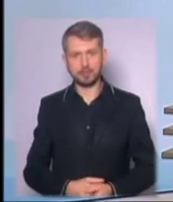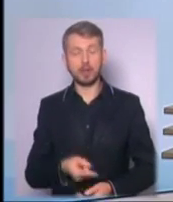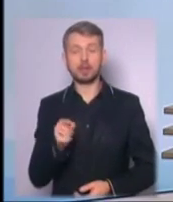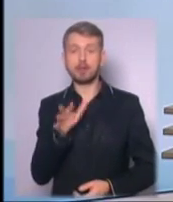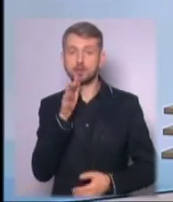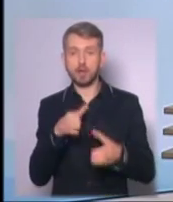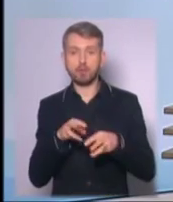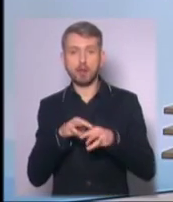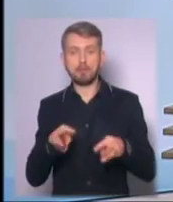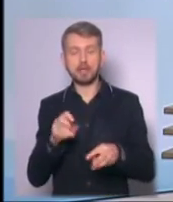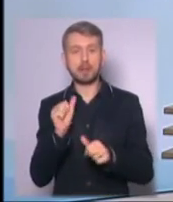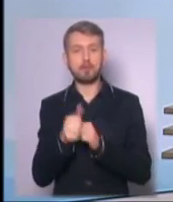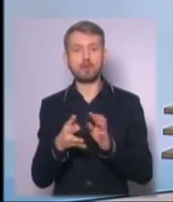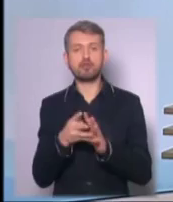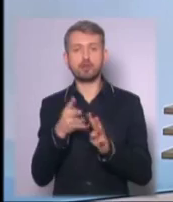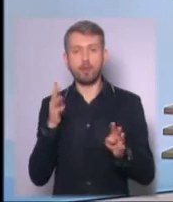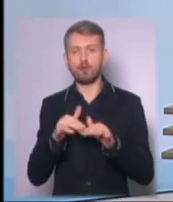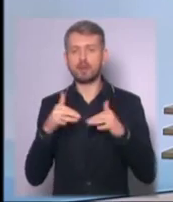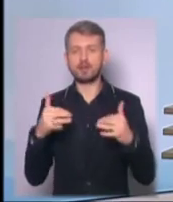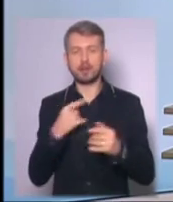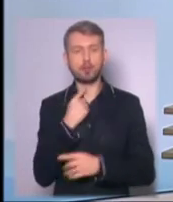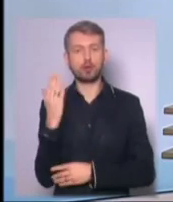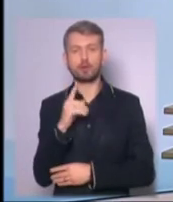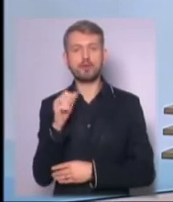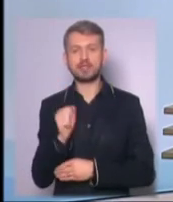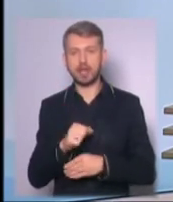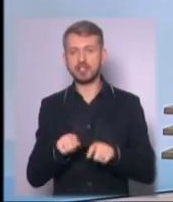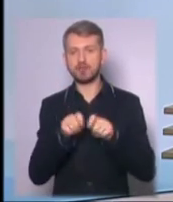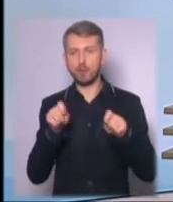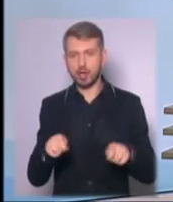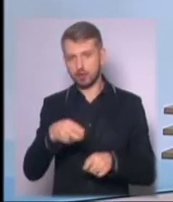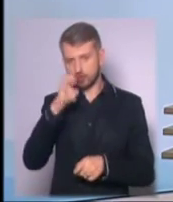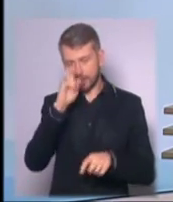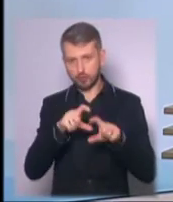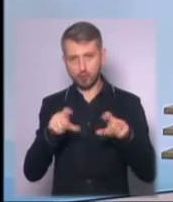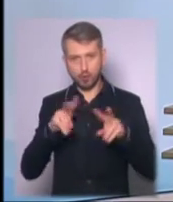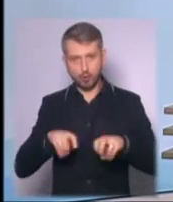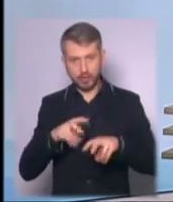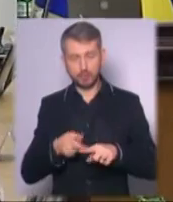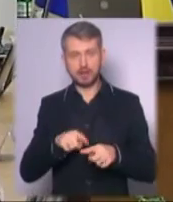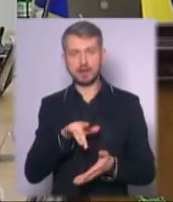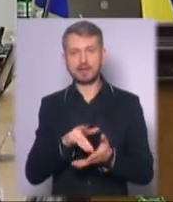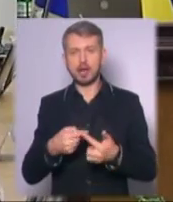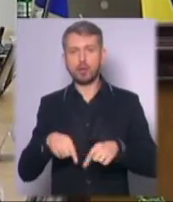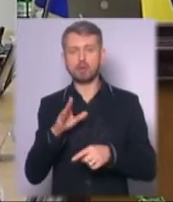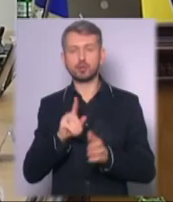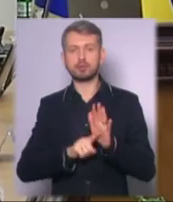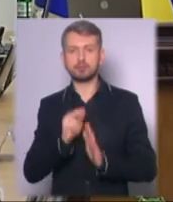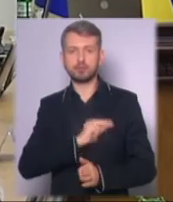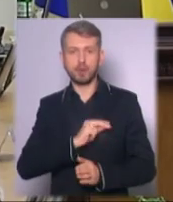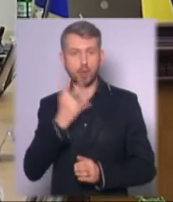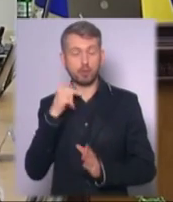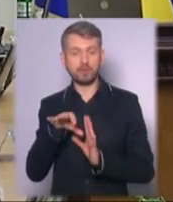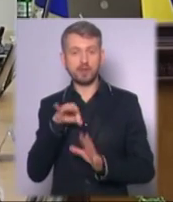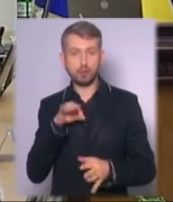часом Кабмін на позачерговому засіданні проголосував за створення Державного бюро розслідувань. Цей центральний орган почне працювати, коли визначать керівника